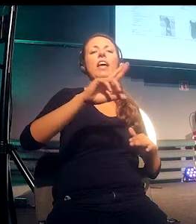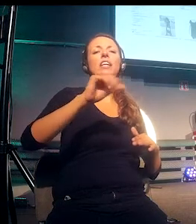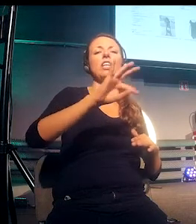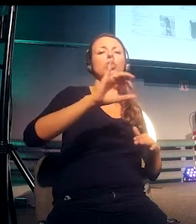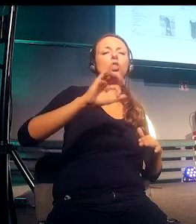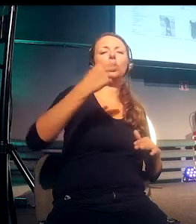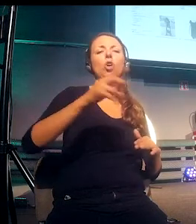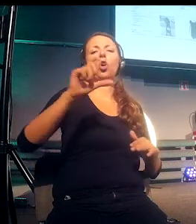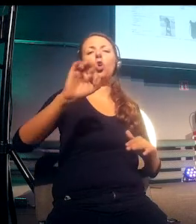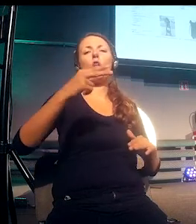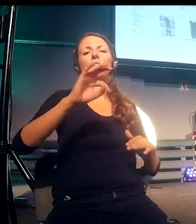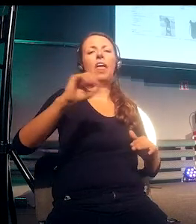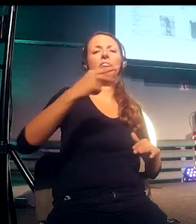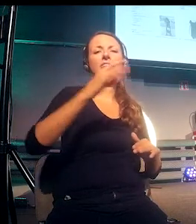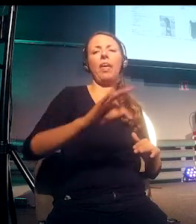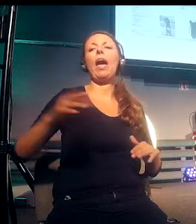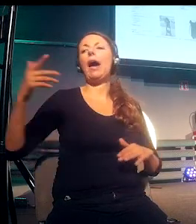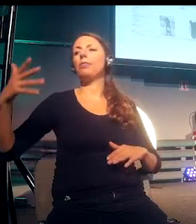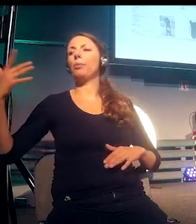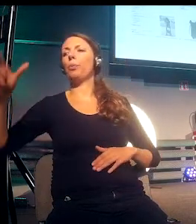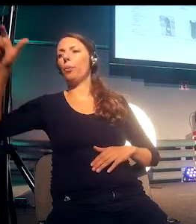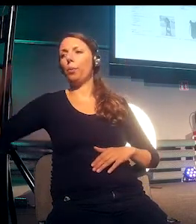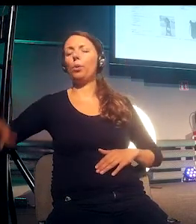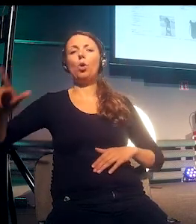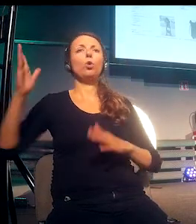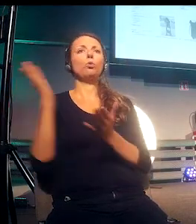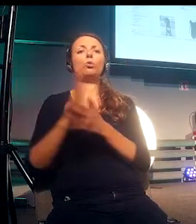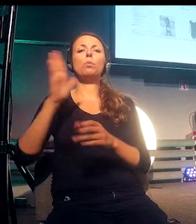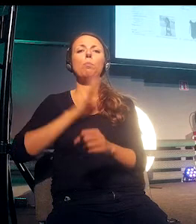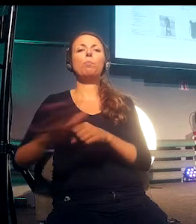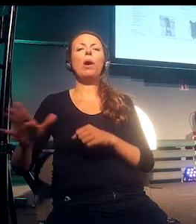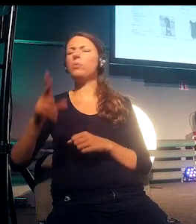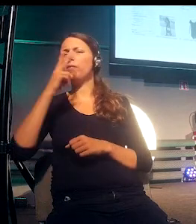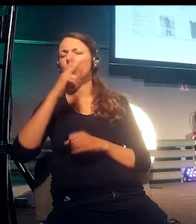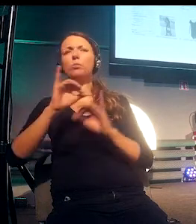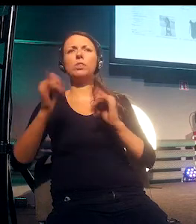strony konkretnego brandu mamy pełną kontrolę nad typem obrazów, które